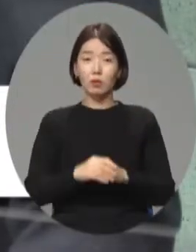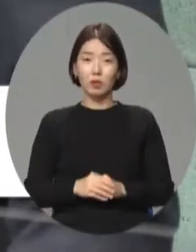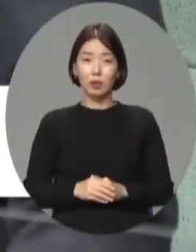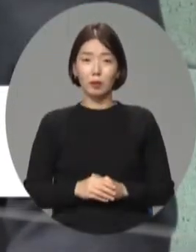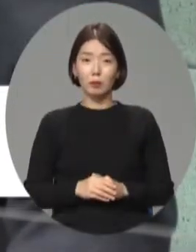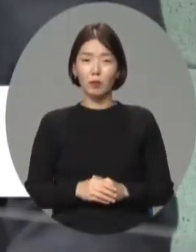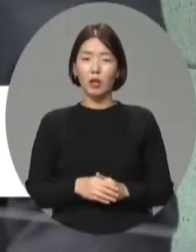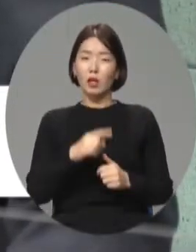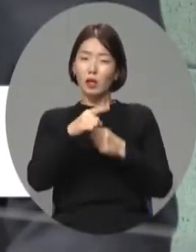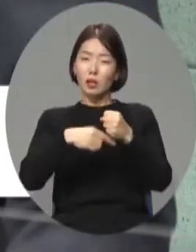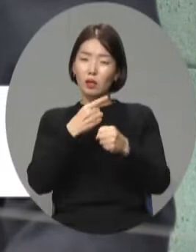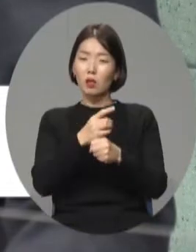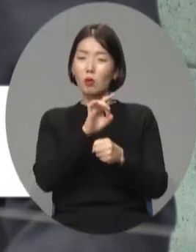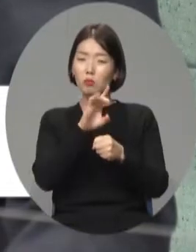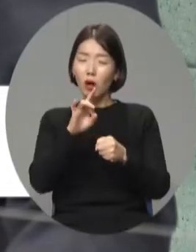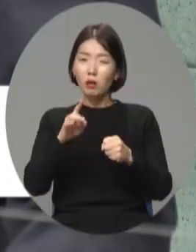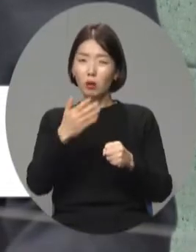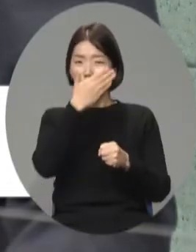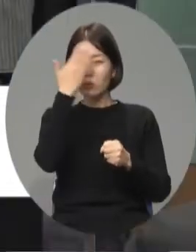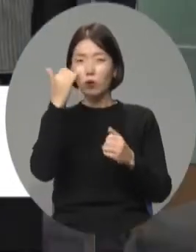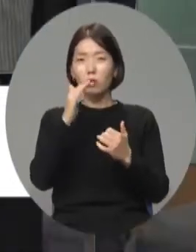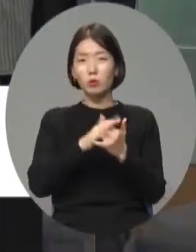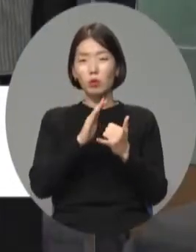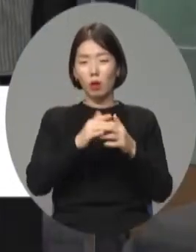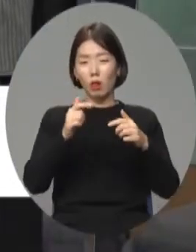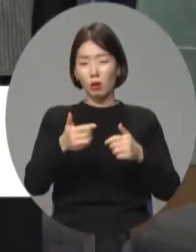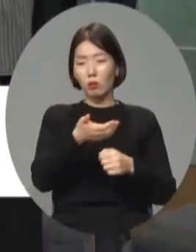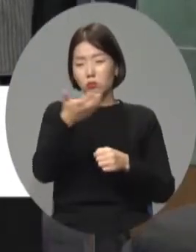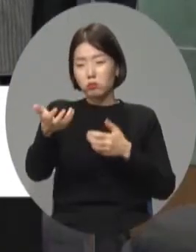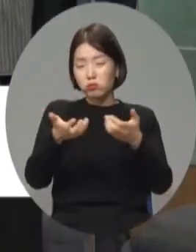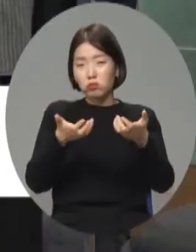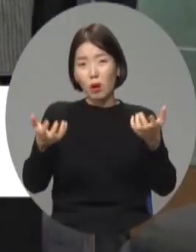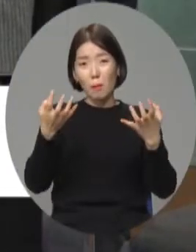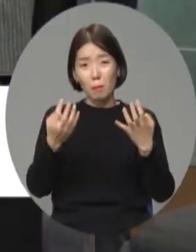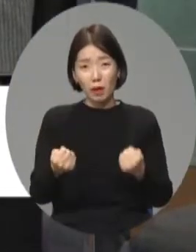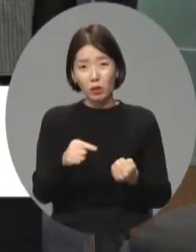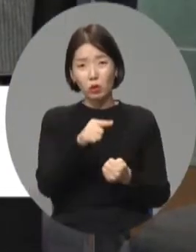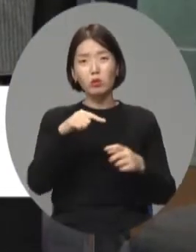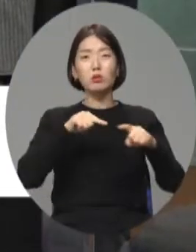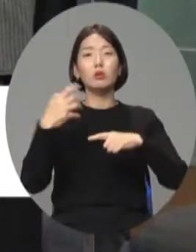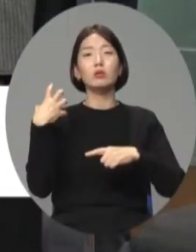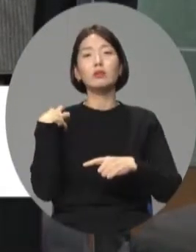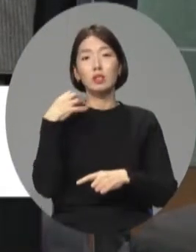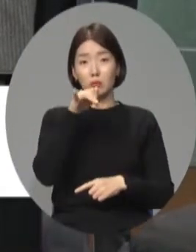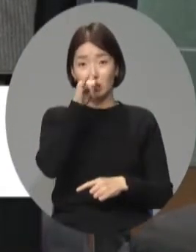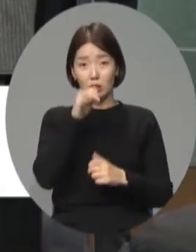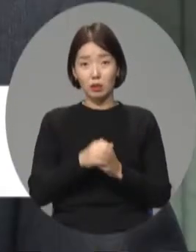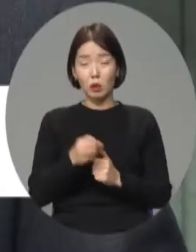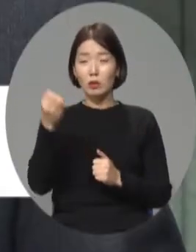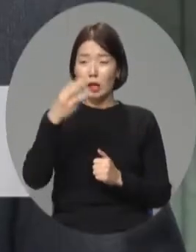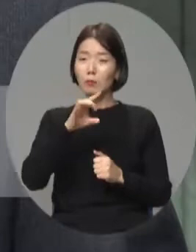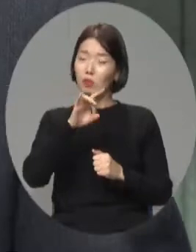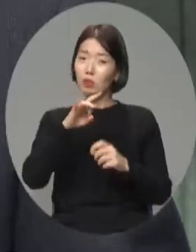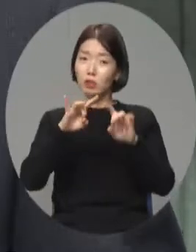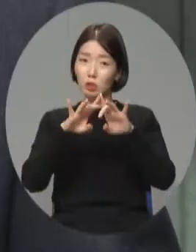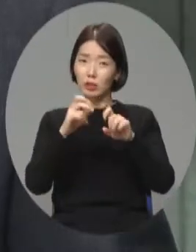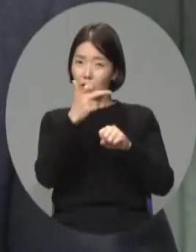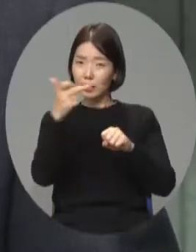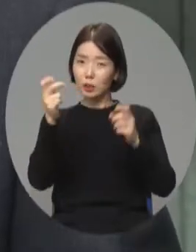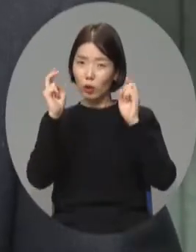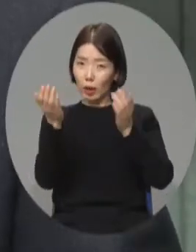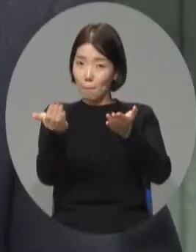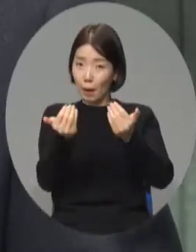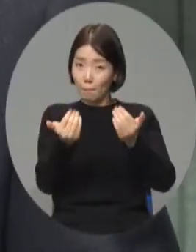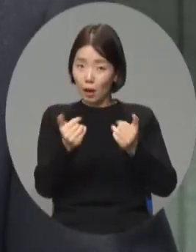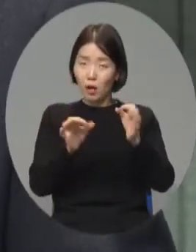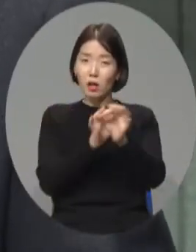김 회장은 해마다 고향을 떠나는 청년이 만 4천 명에 이르는 것은 정치의 책임 이라며 삼성전자 등 것 같은 대기업을 유지해서